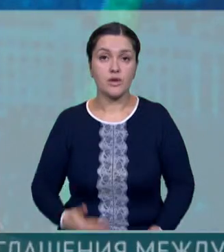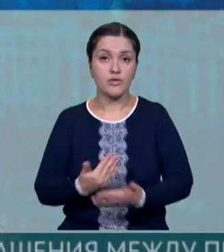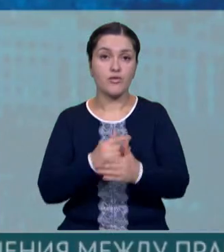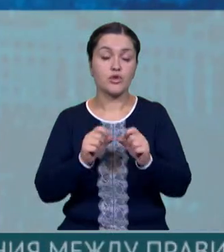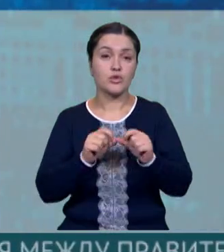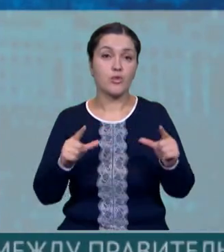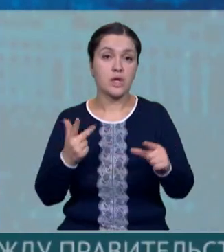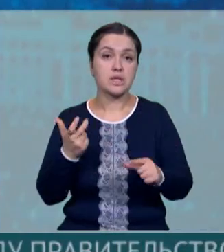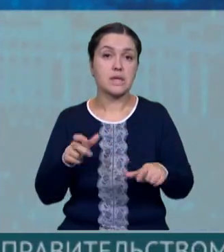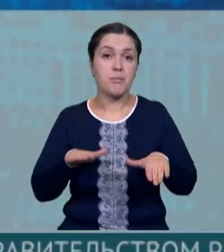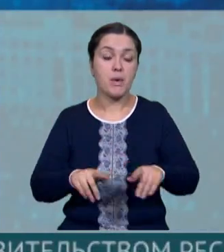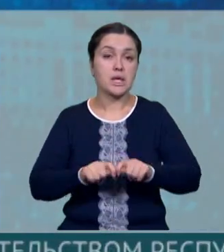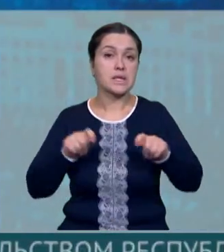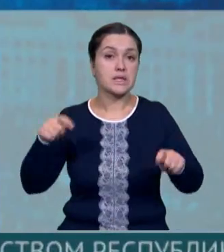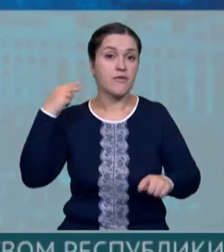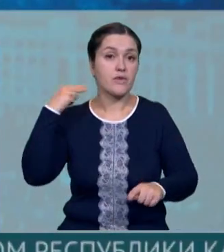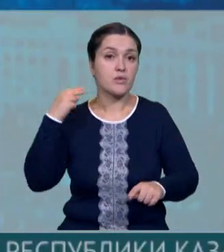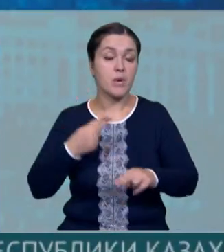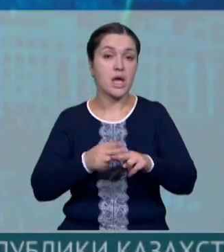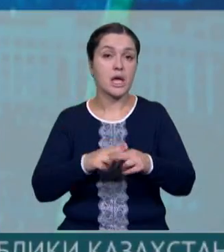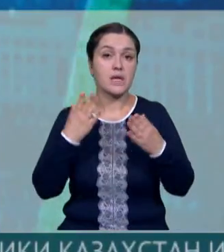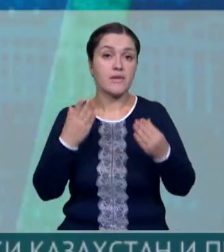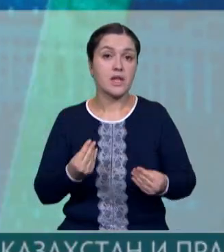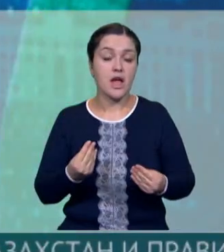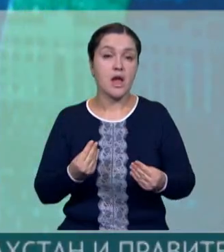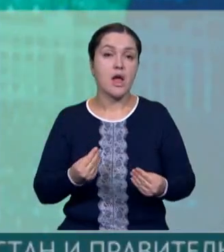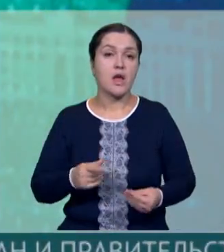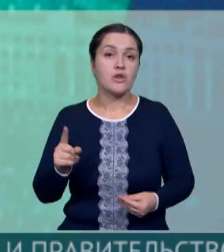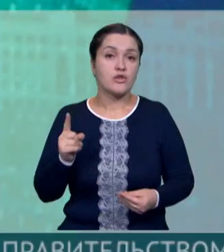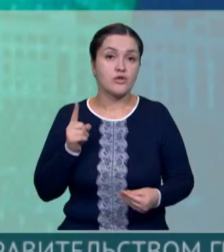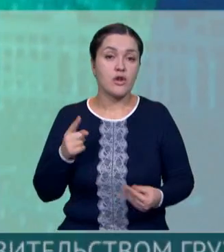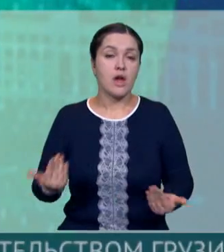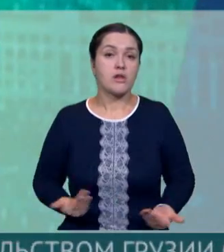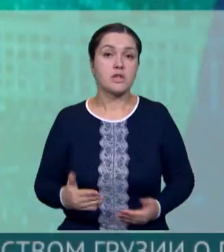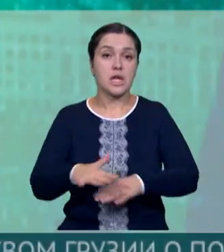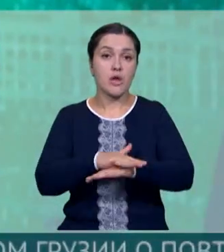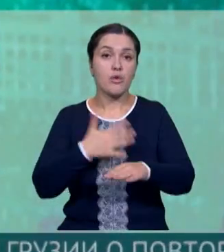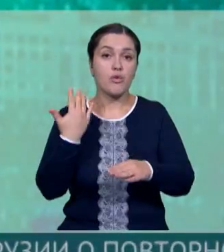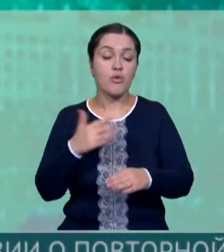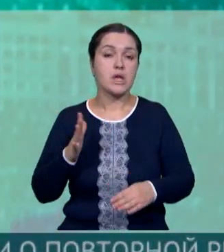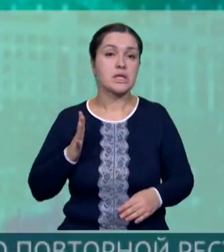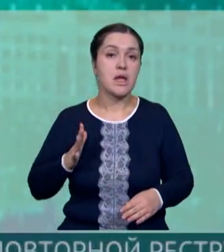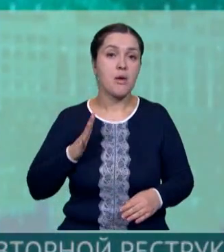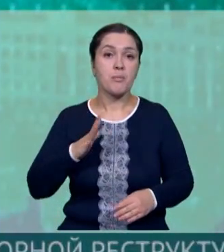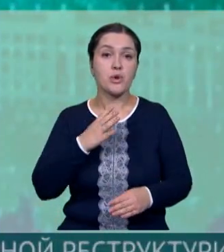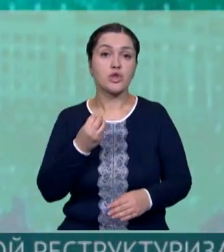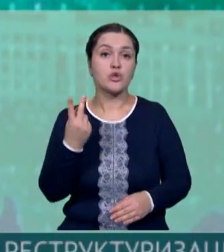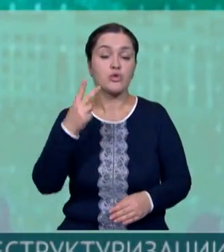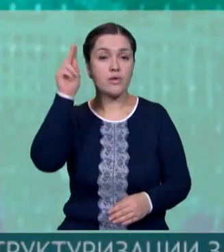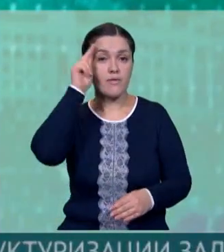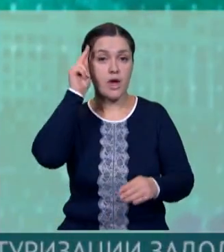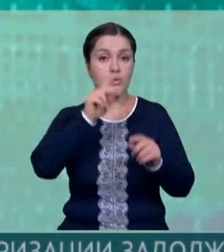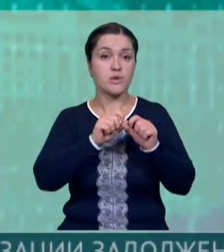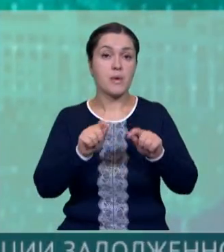Новая школа на 300 мест открылась в Актобе. Этого дня жители микрорайона Болашах ждали с большим нетерпением.